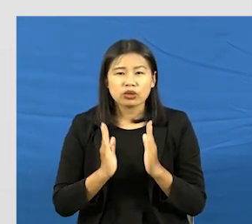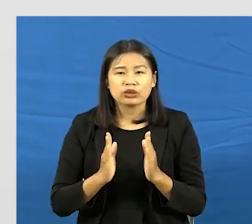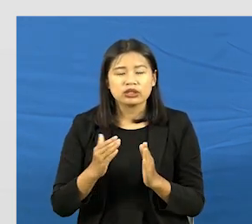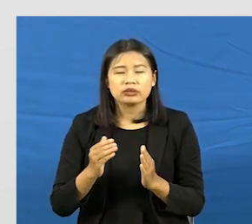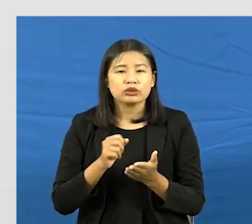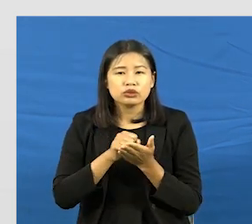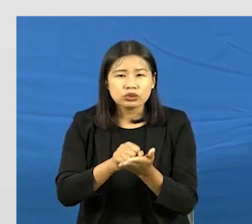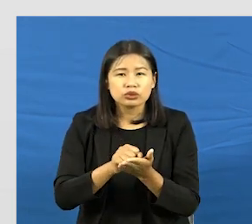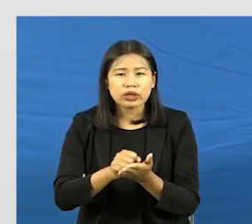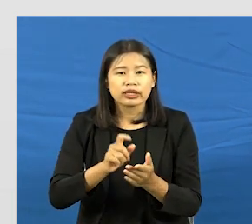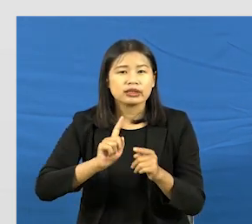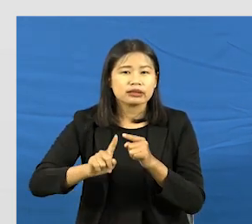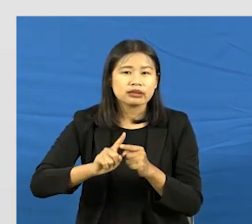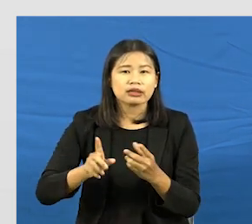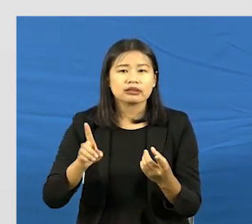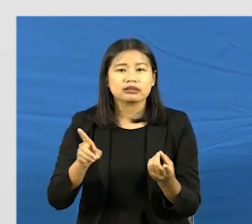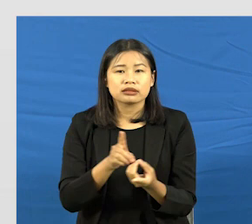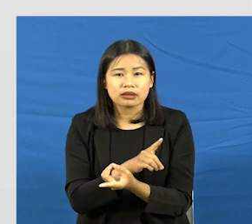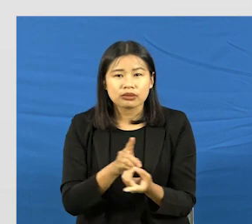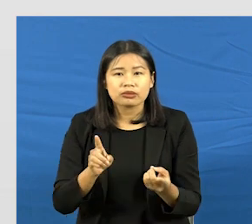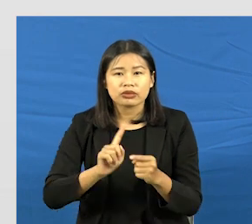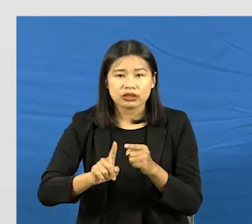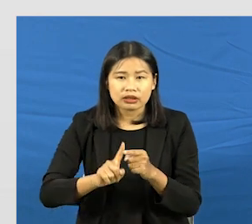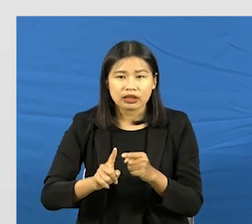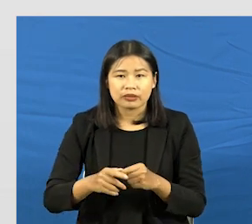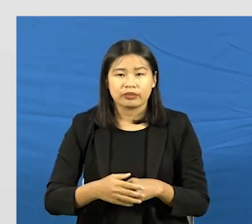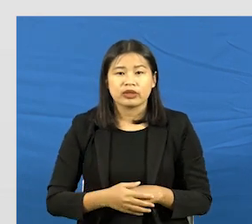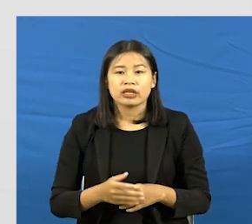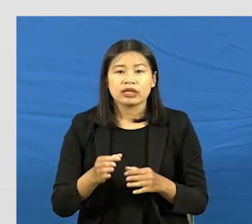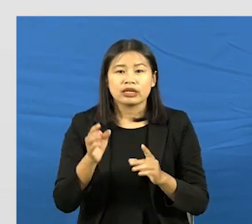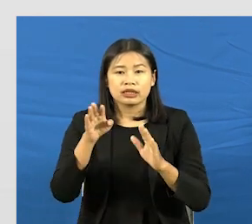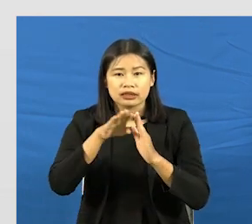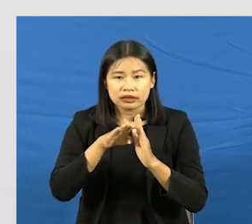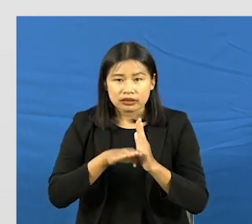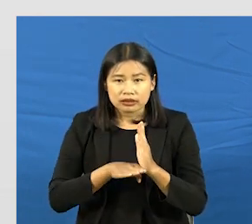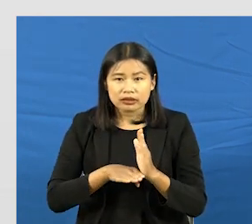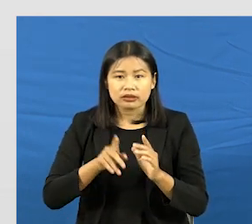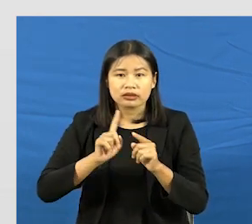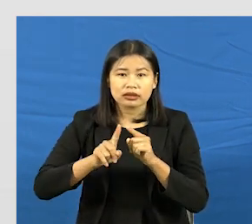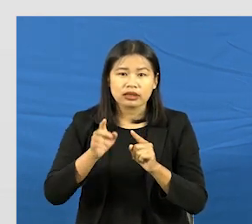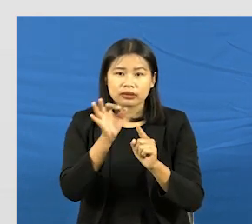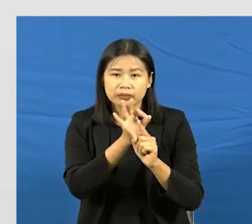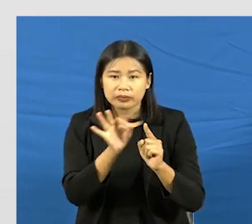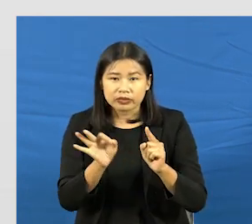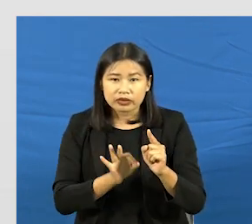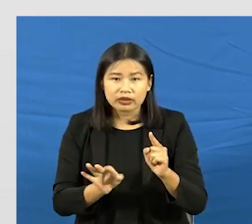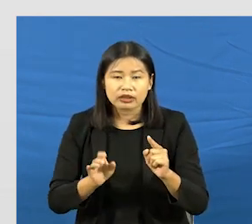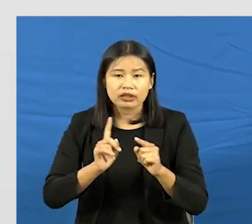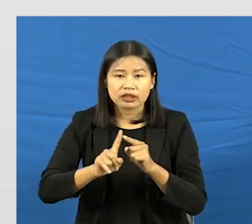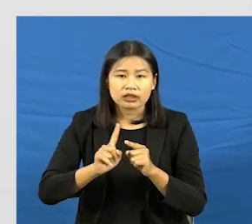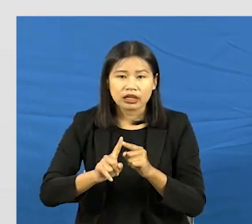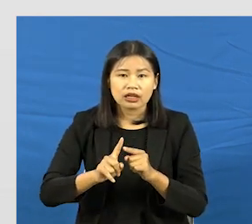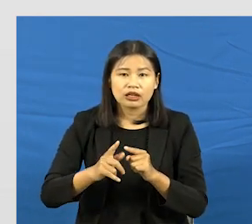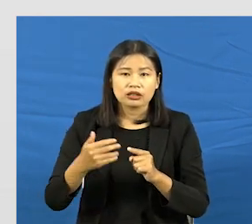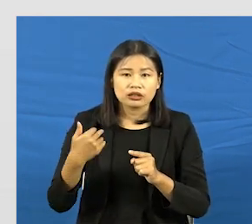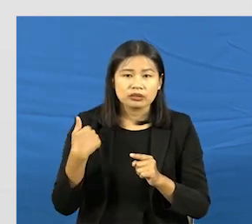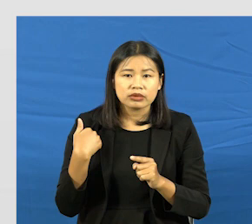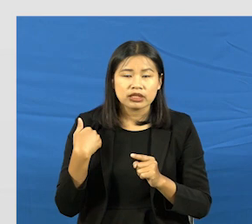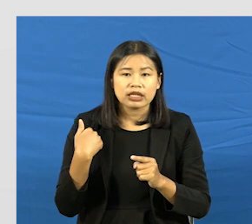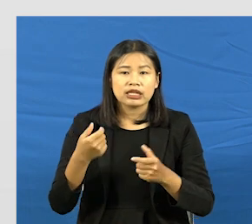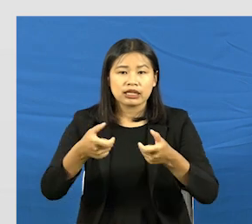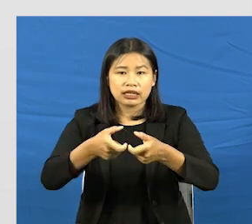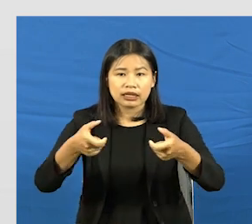เอียดทั้งหลายทั้งปวงนะฮะส่วนหนึ่งก็อย่างที่ผมแจ้งพวกเราไปก็คืออยู่ในคู่มือนักศึกษานะก็ลองเข้าไปดูในเว็บเพ